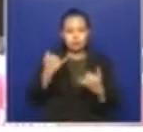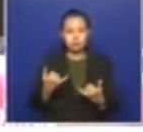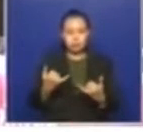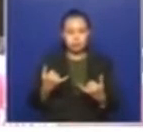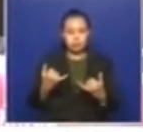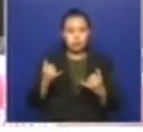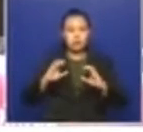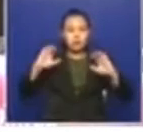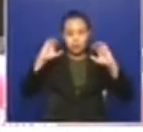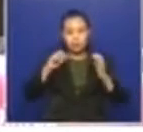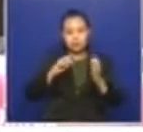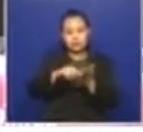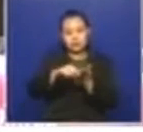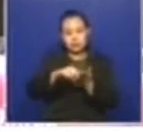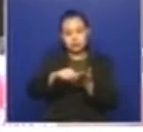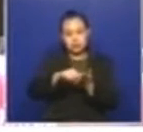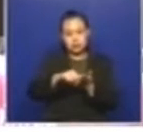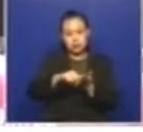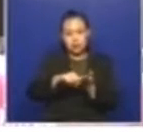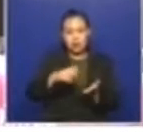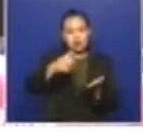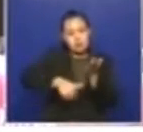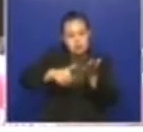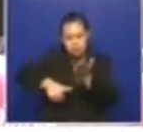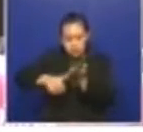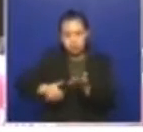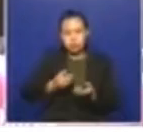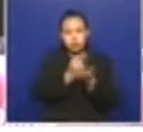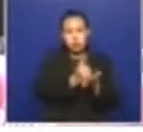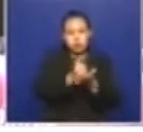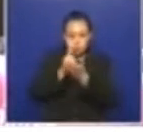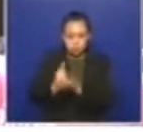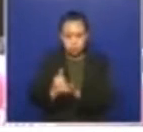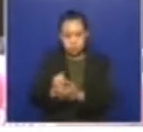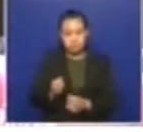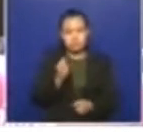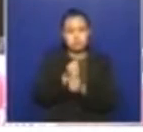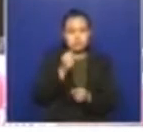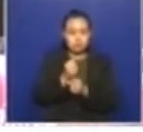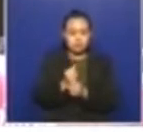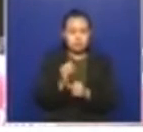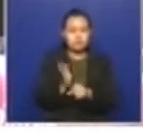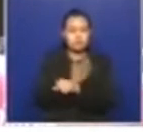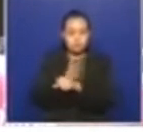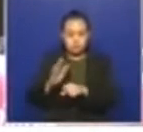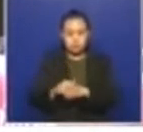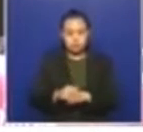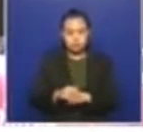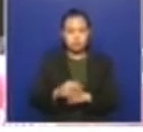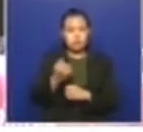หนี้วันนี้มีลูกหนี้ภาคธุรกิจ12ล้าน